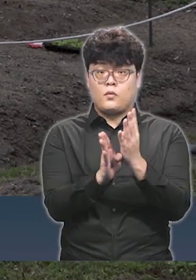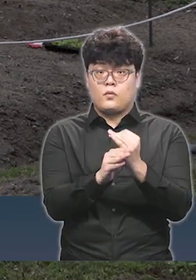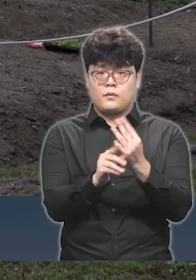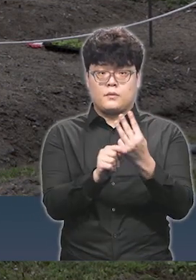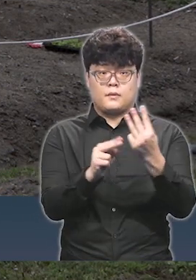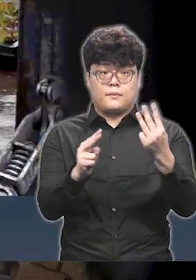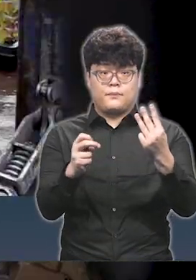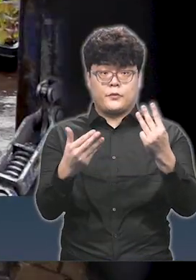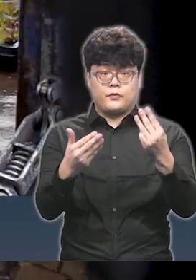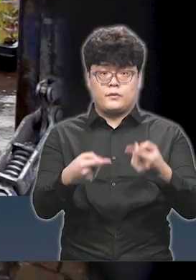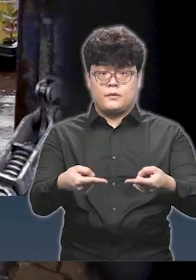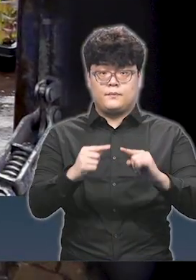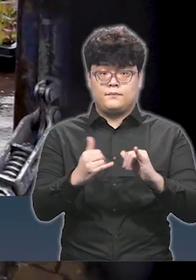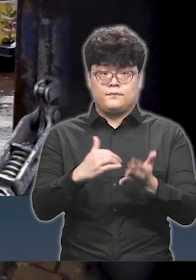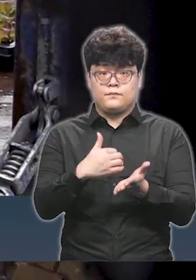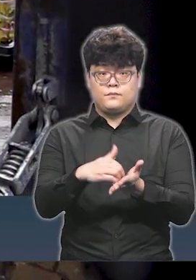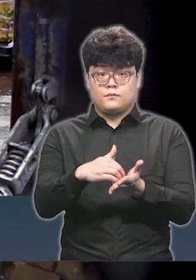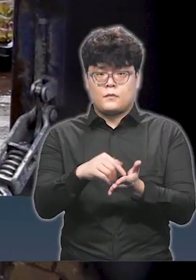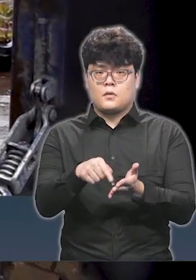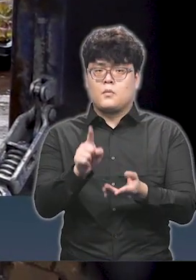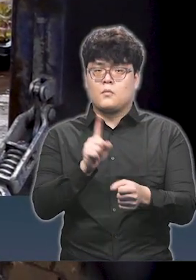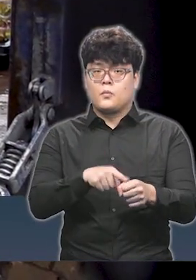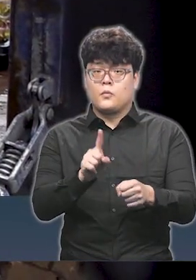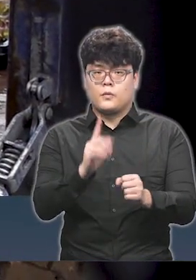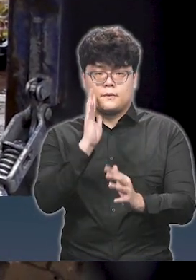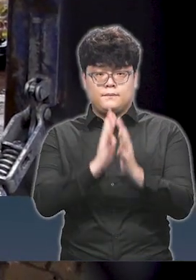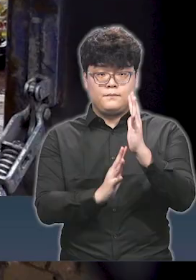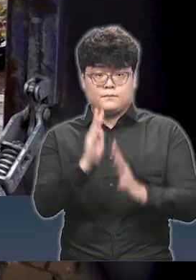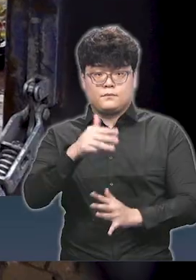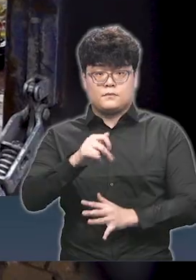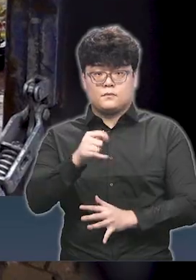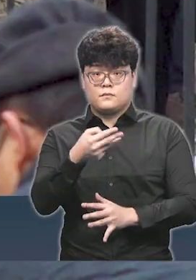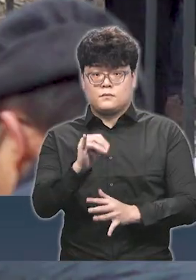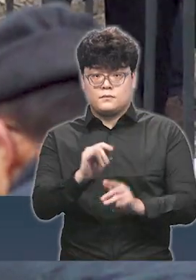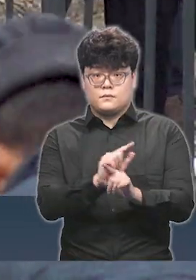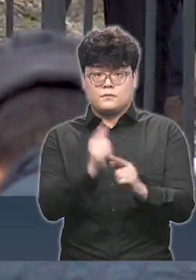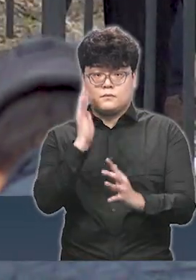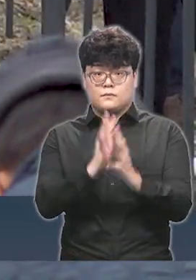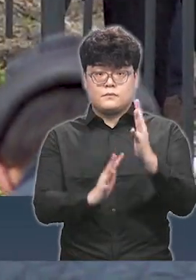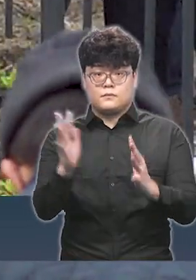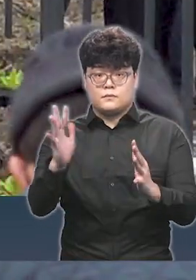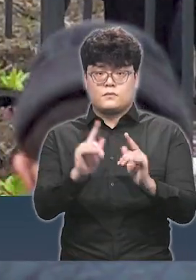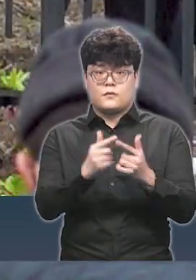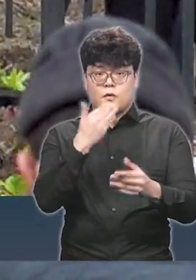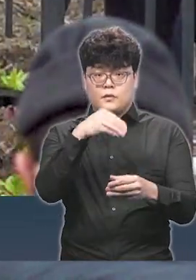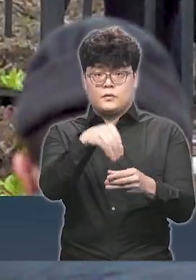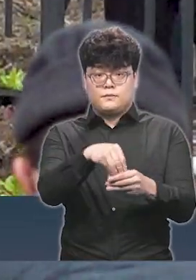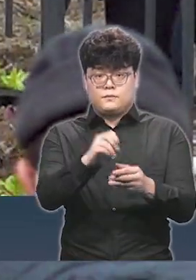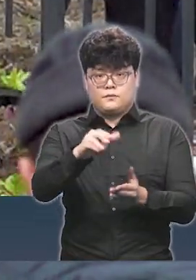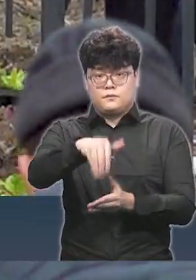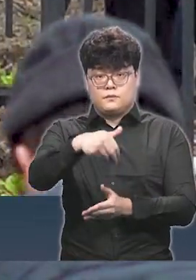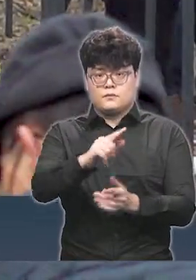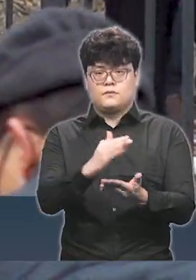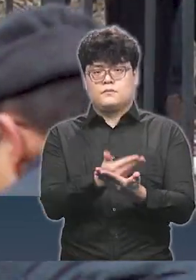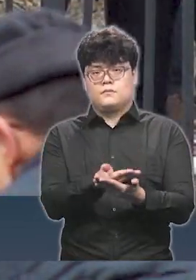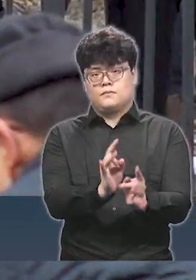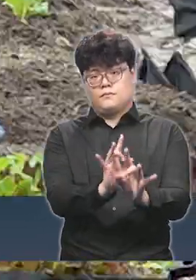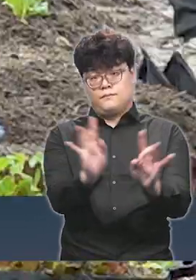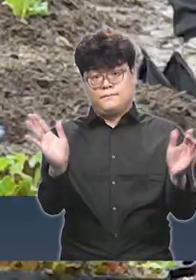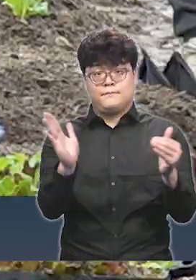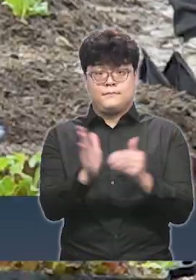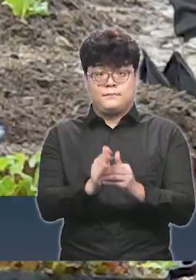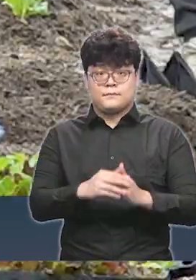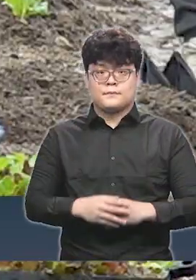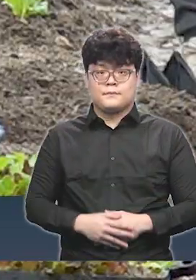29일 참여 원을 대상으로 상추 치커리 등 쌈채 소류 모종과 모종삽을 배부했습니다